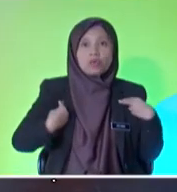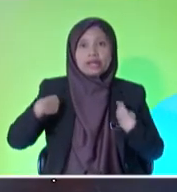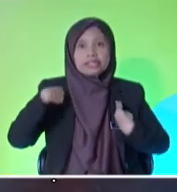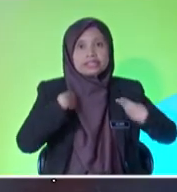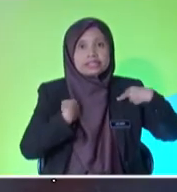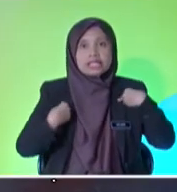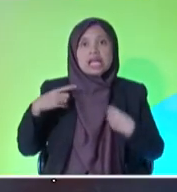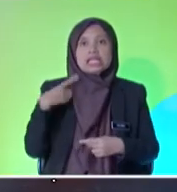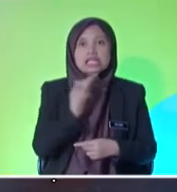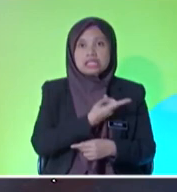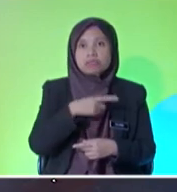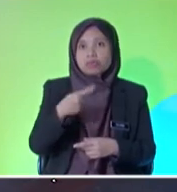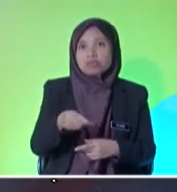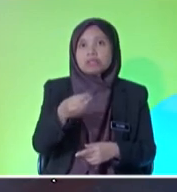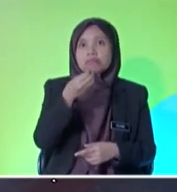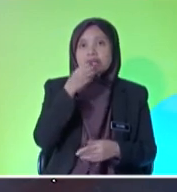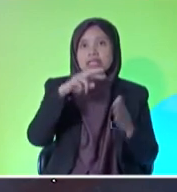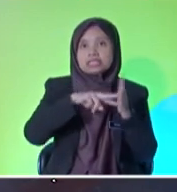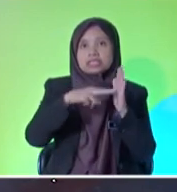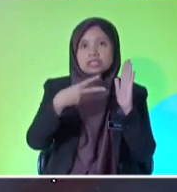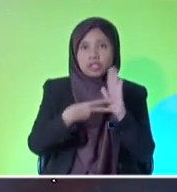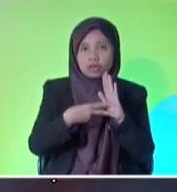sayur-sayuran kan tumbuh apa makan